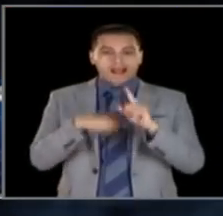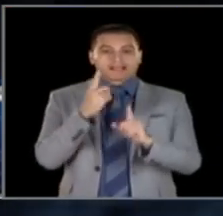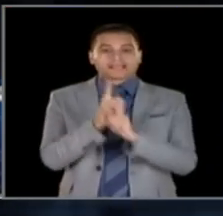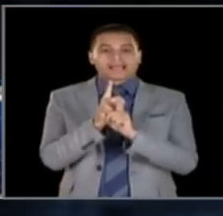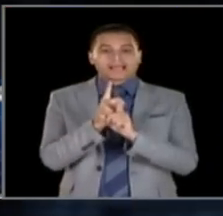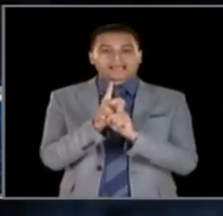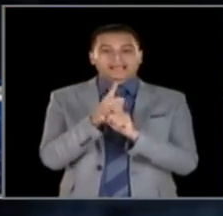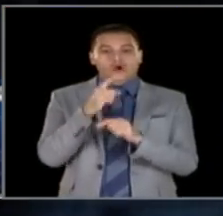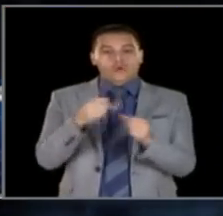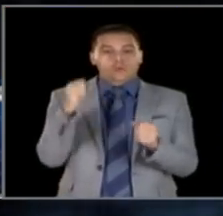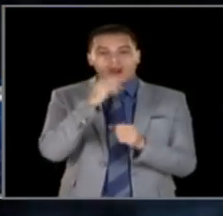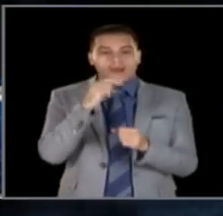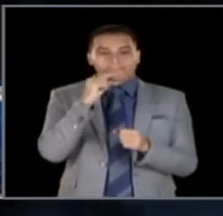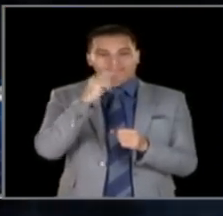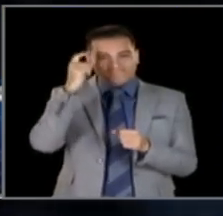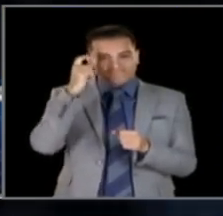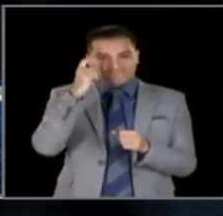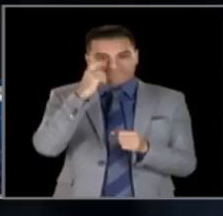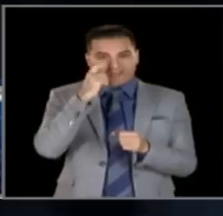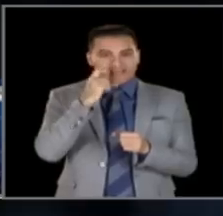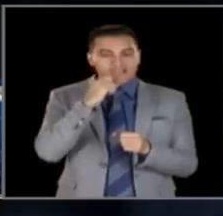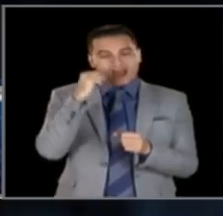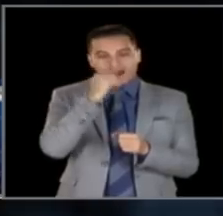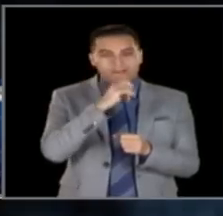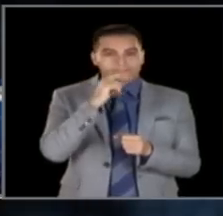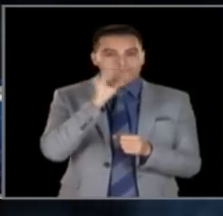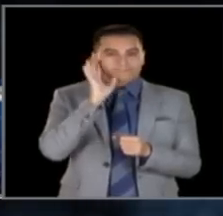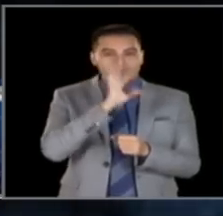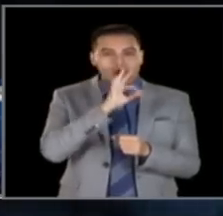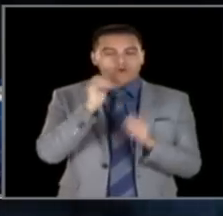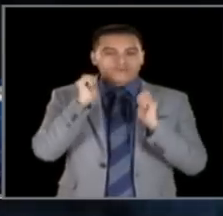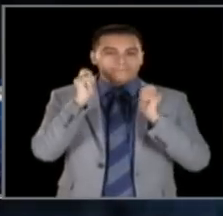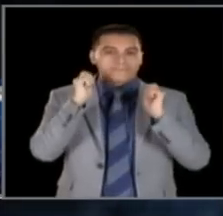والتقينا هي أغنية لفنانة مغربية، فمن هي؟